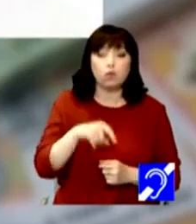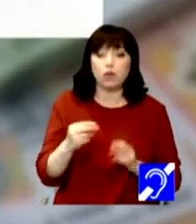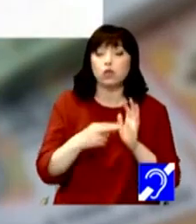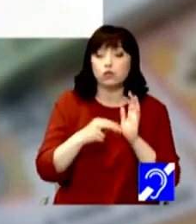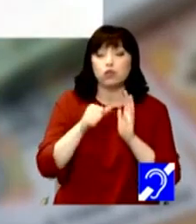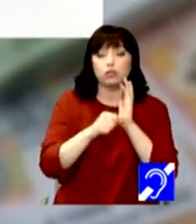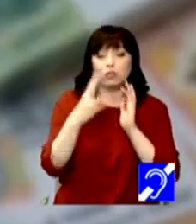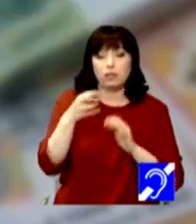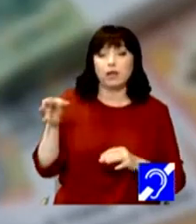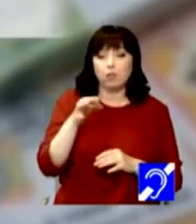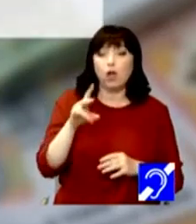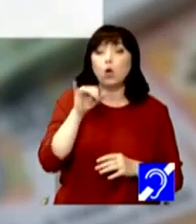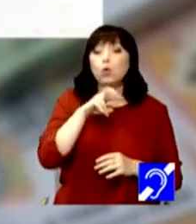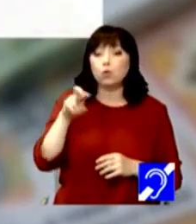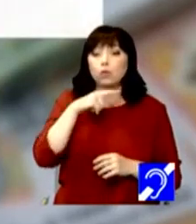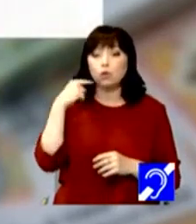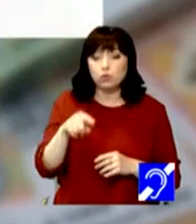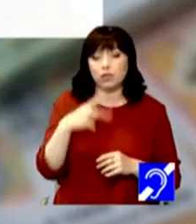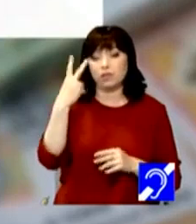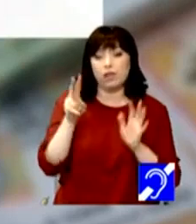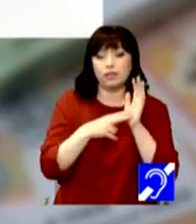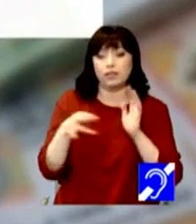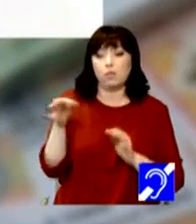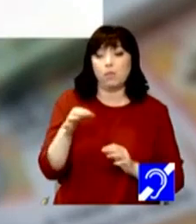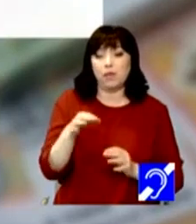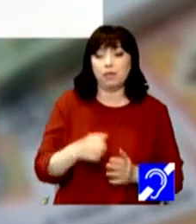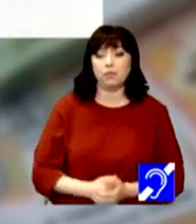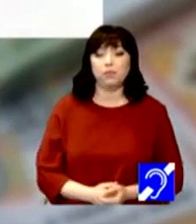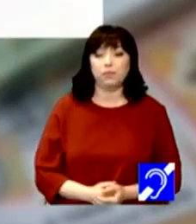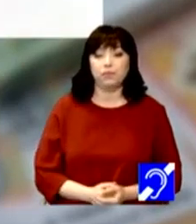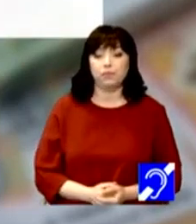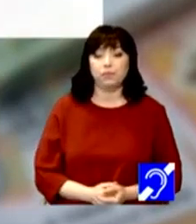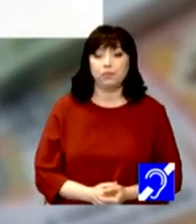costa 63 de bani și rubla rusească 27 de bani.